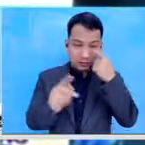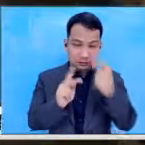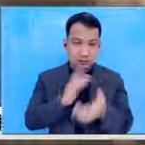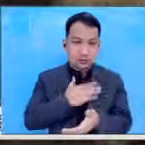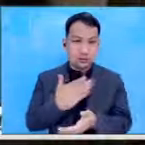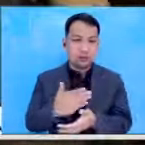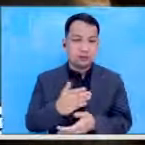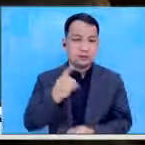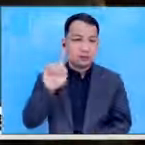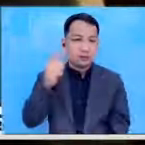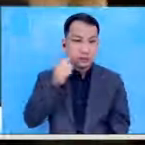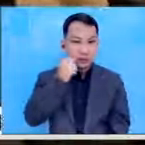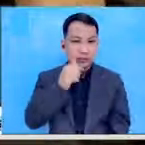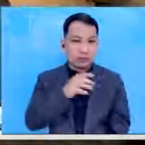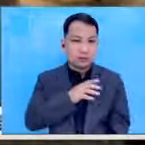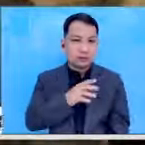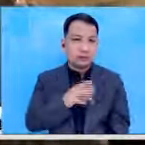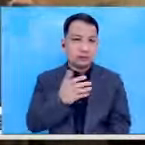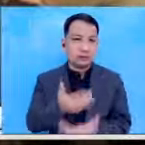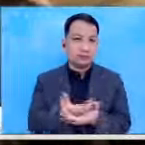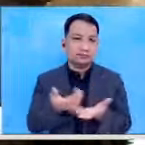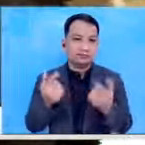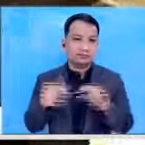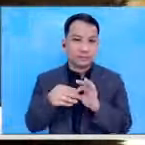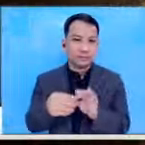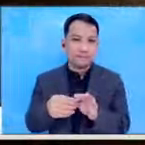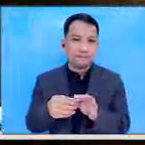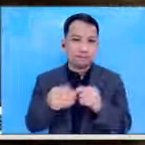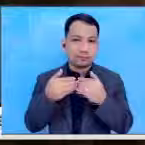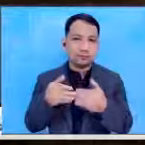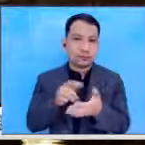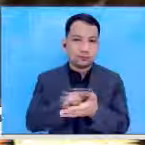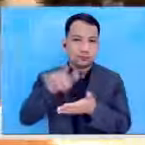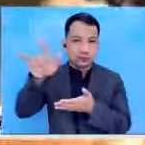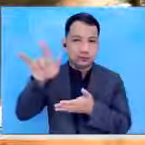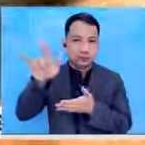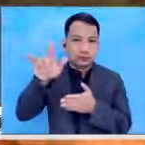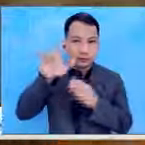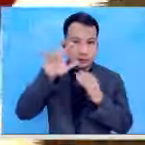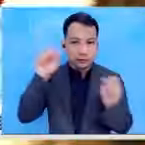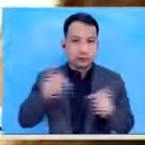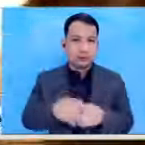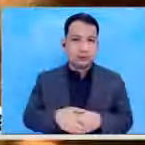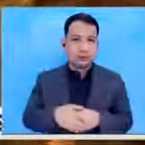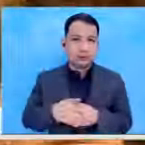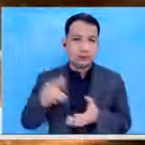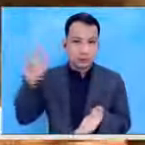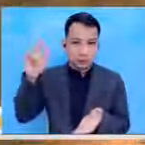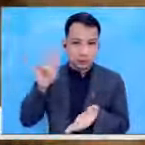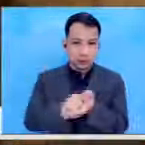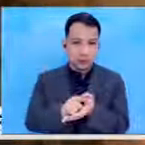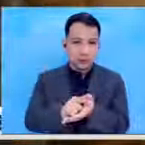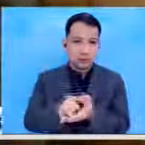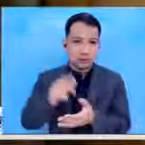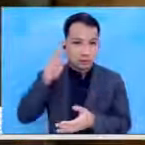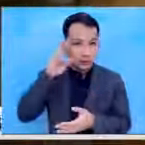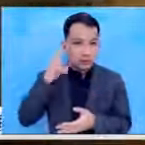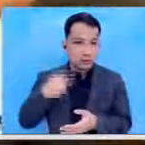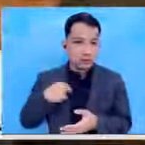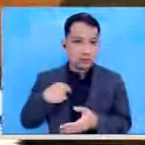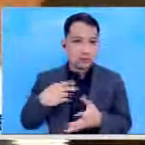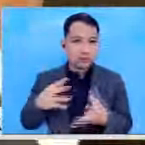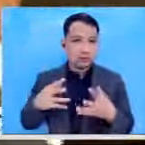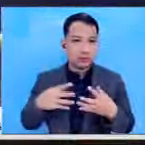First Lady. Sa kabila ng issue, tumuloy sa biyahe ang Pangulo. Pagdating sa Vietnam, mainit silang sinalubong ng